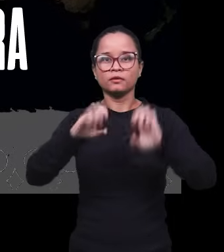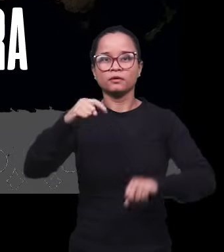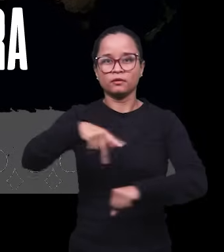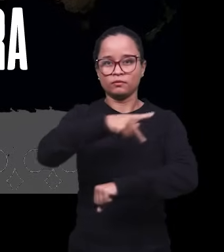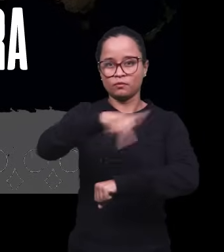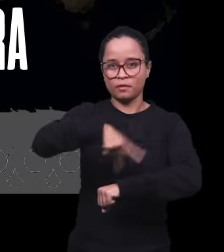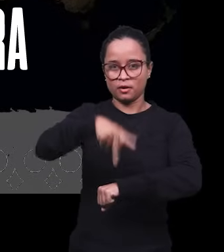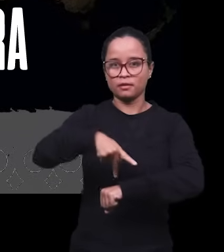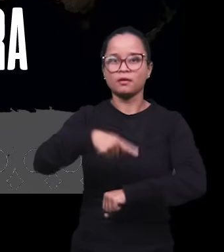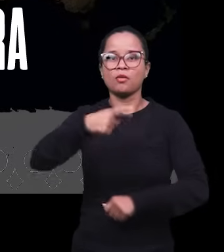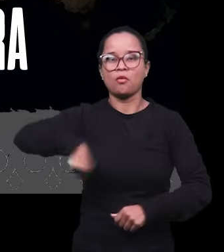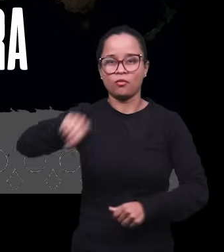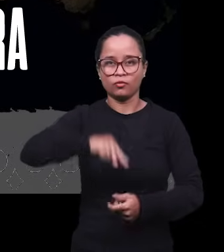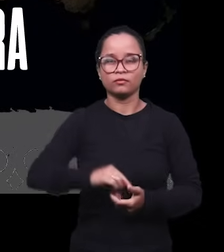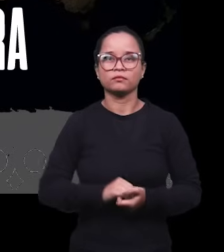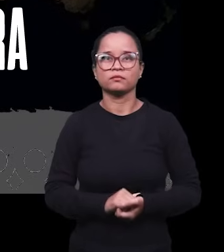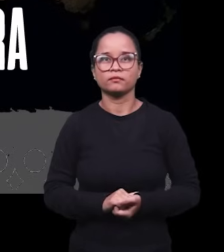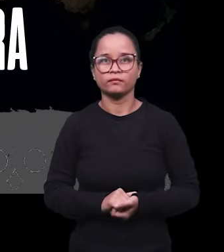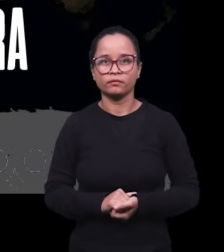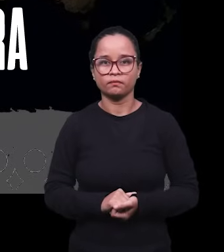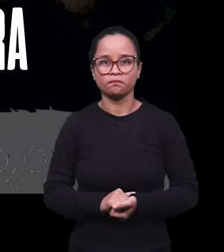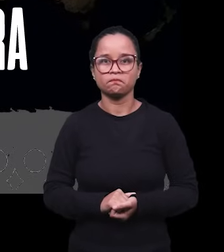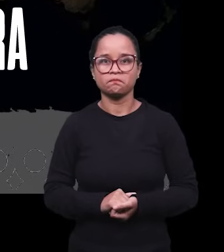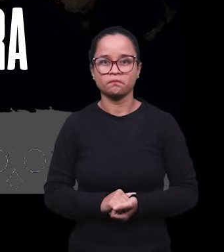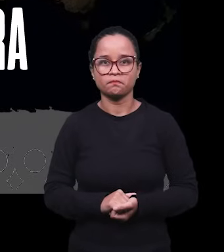país. Коммунизм хочет вернуться.